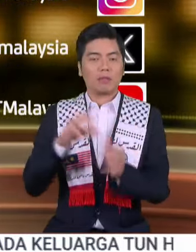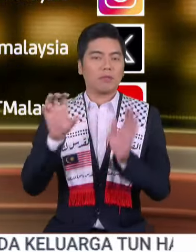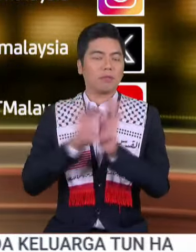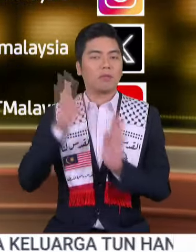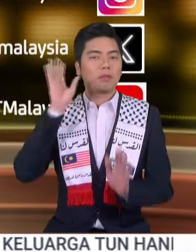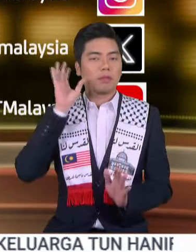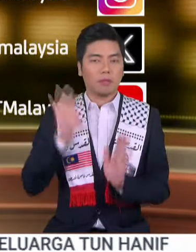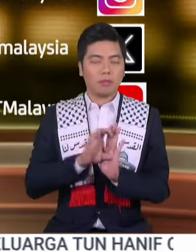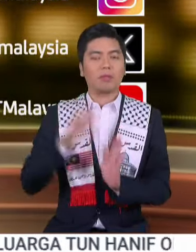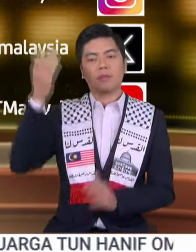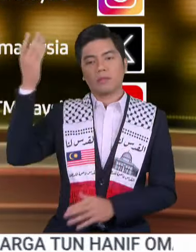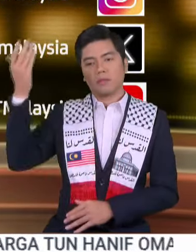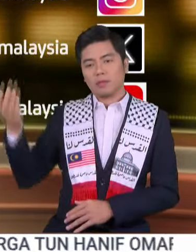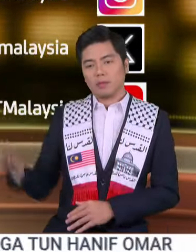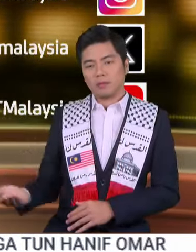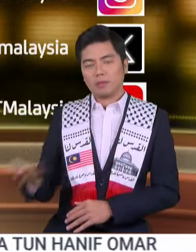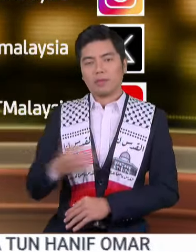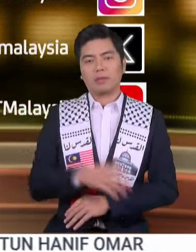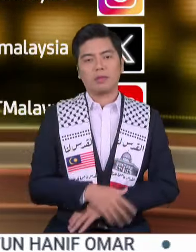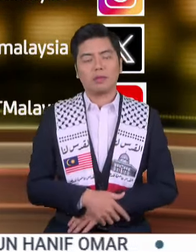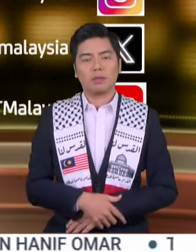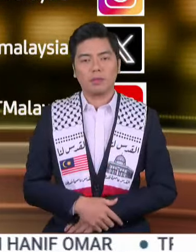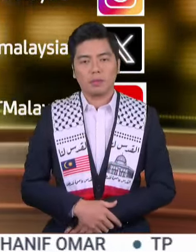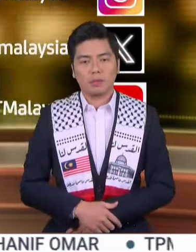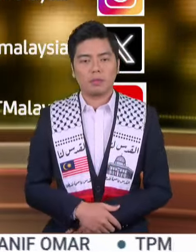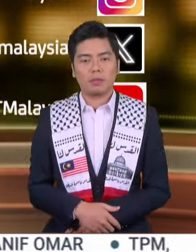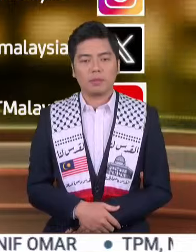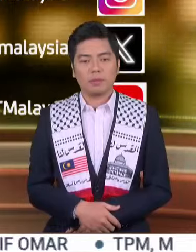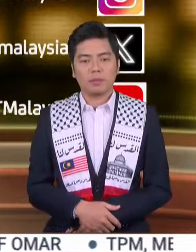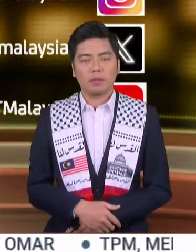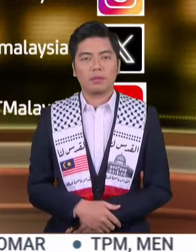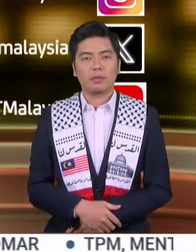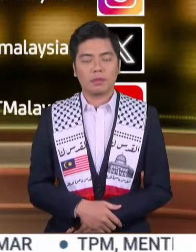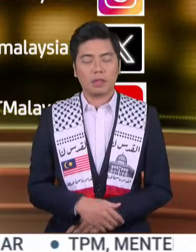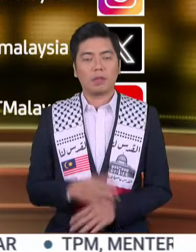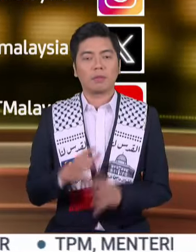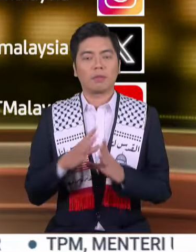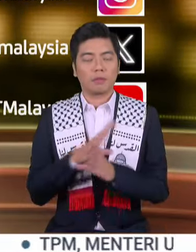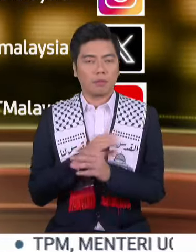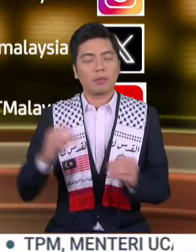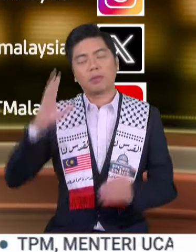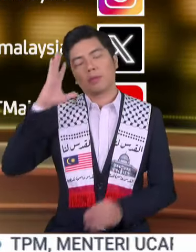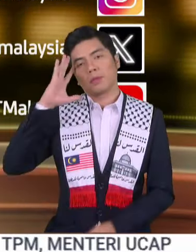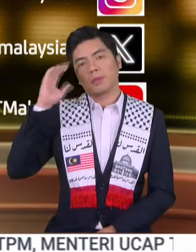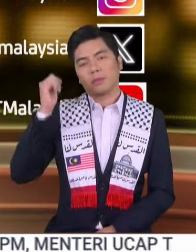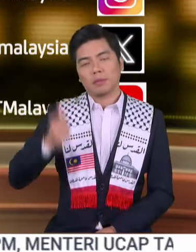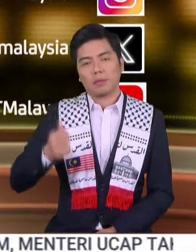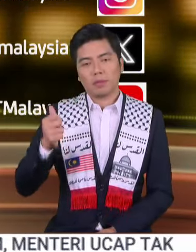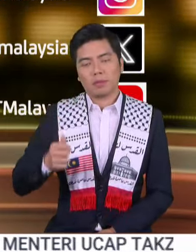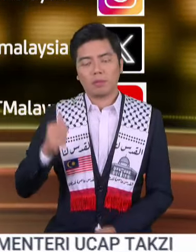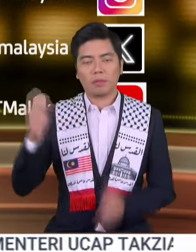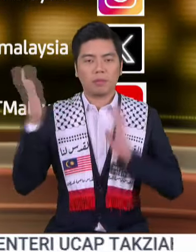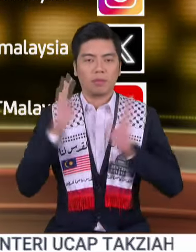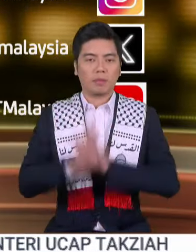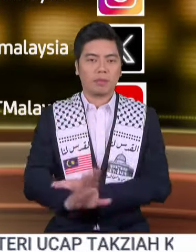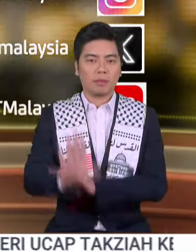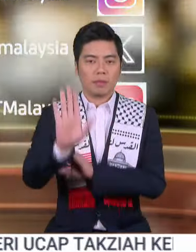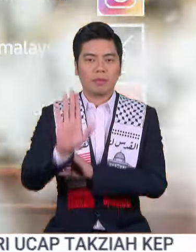di sini untuk mengetahui keadaan cuaca yang lebih terperinci di kawasan anda. Sekian dari saya. Assalamualaikum dan salam Malaysia